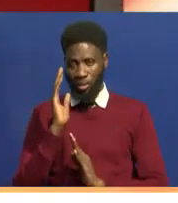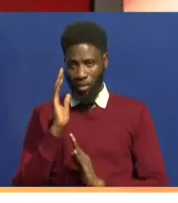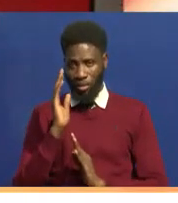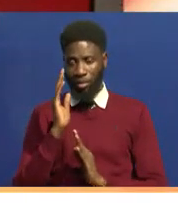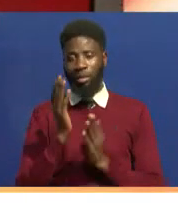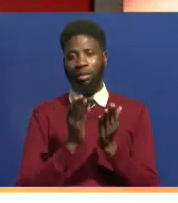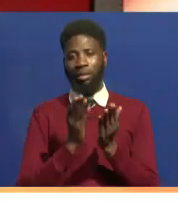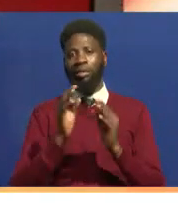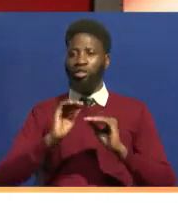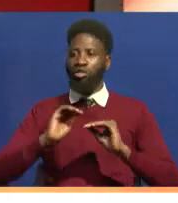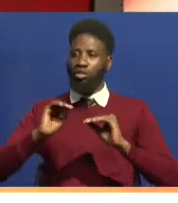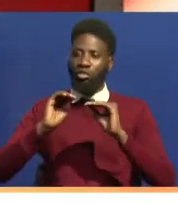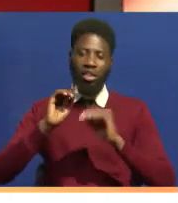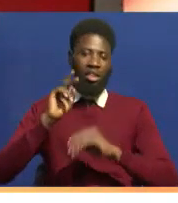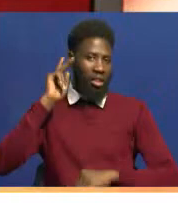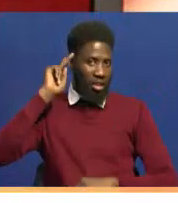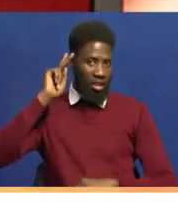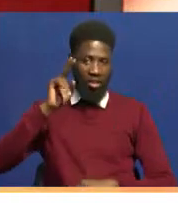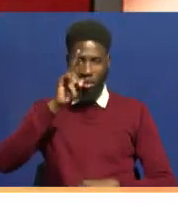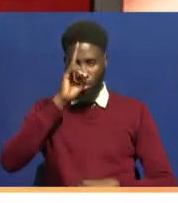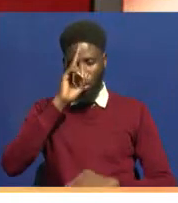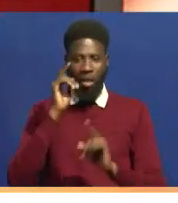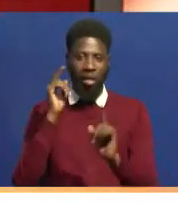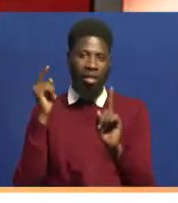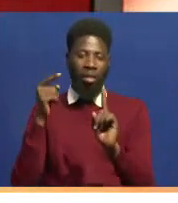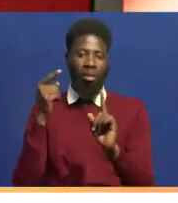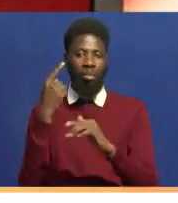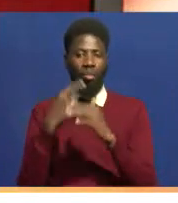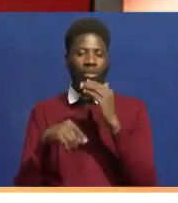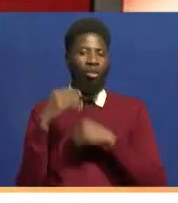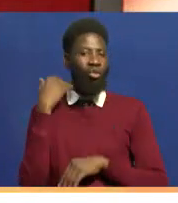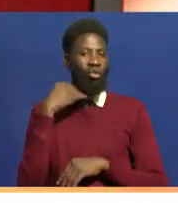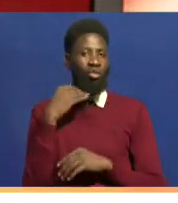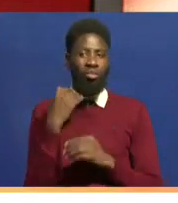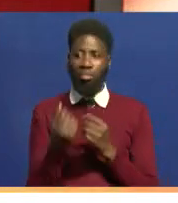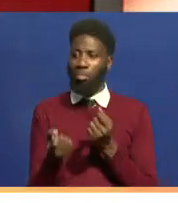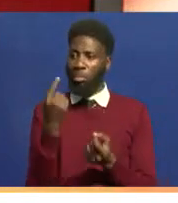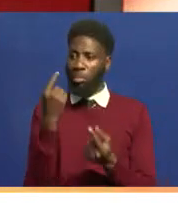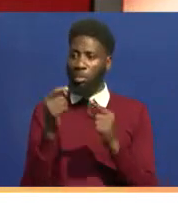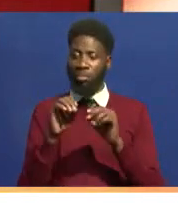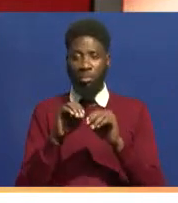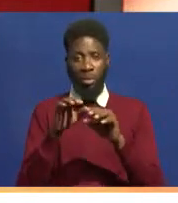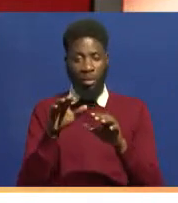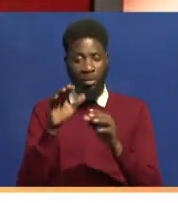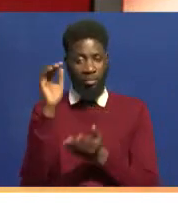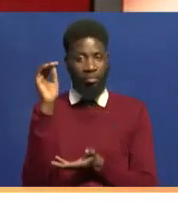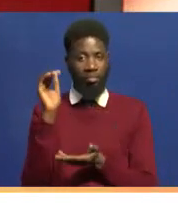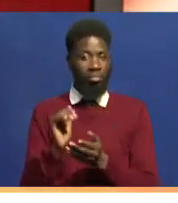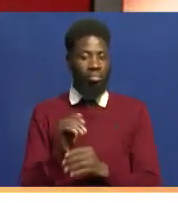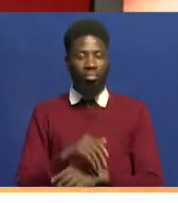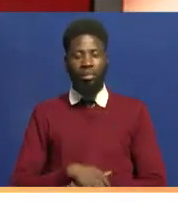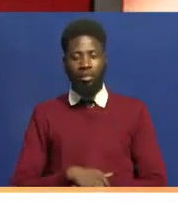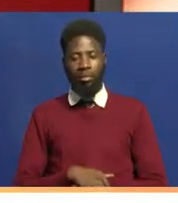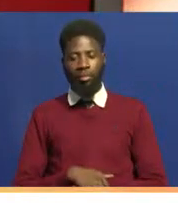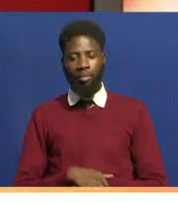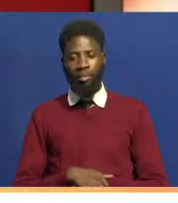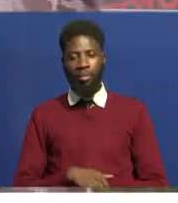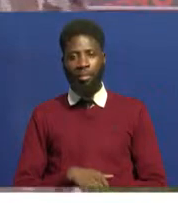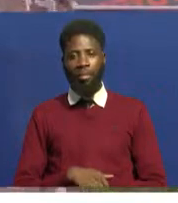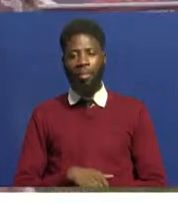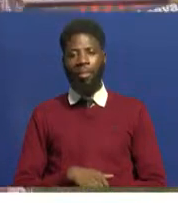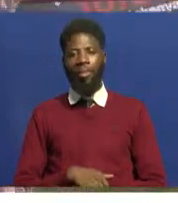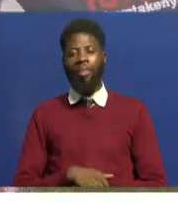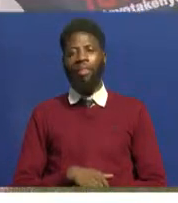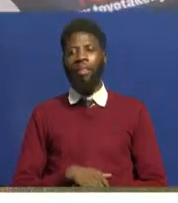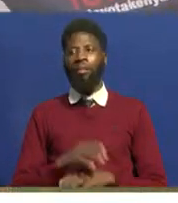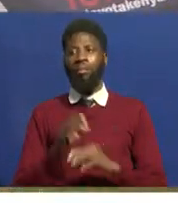usalama katika kaunti ya Kisii kwa lengo la kukomesha visa vya uhalifu ambavyo vimekithiri katika gatuzi hilo. Waziri wa Usalama wa Kitaifa Profesa